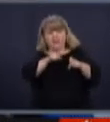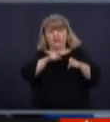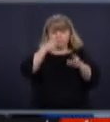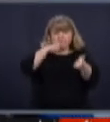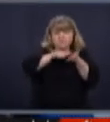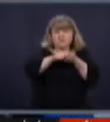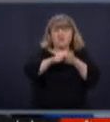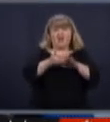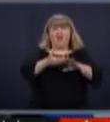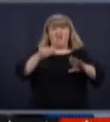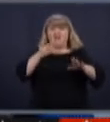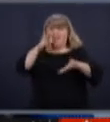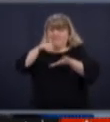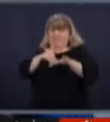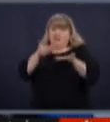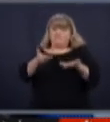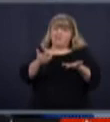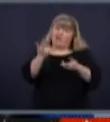000